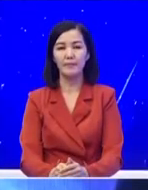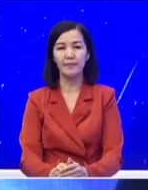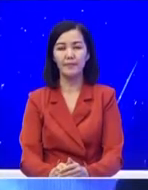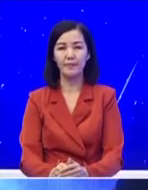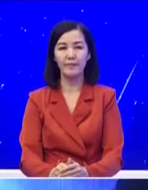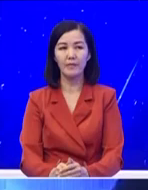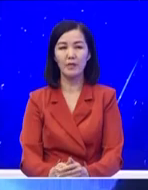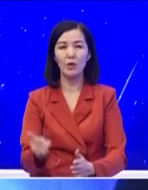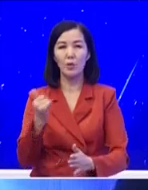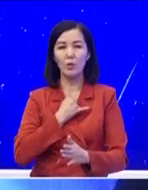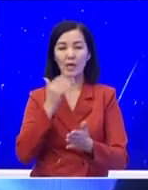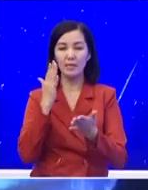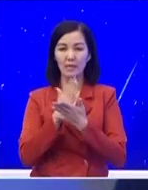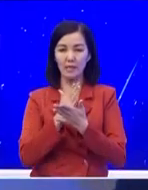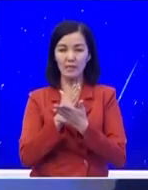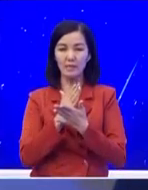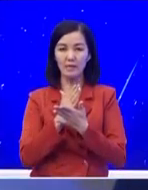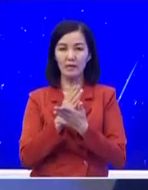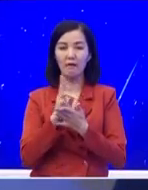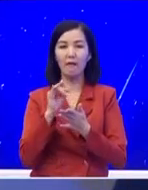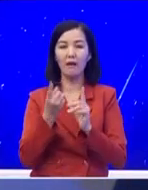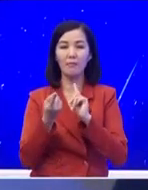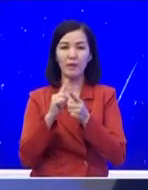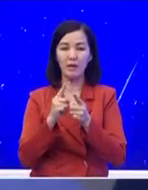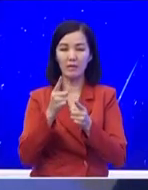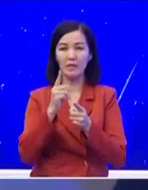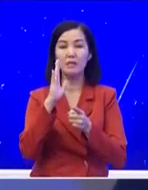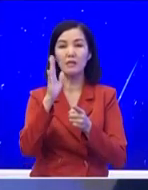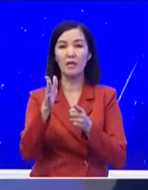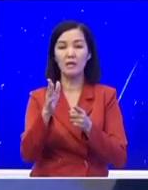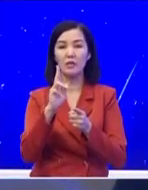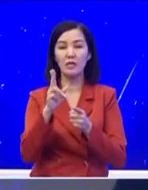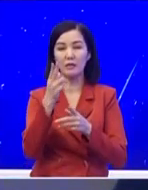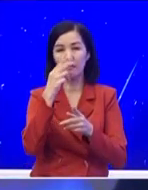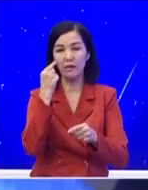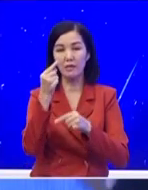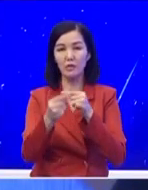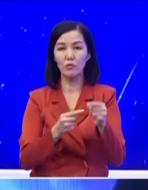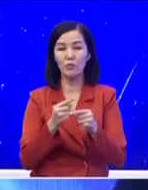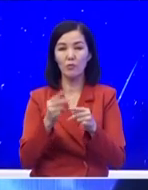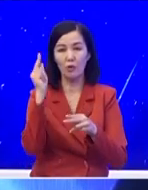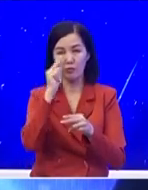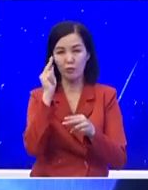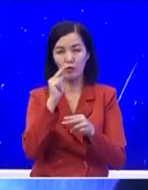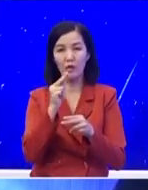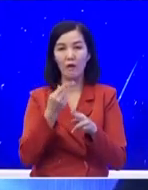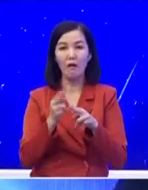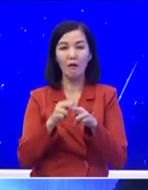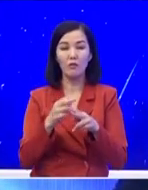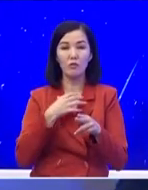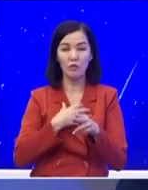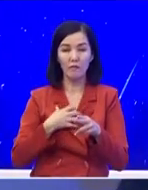У нас есть видение по тому, как переходить в дальнейшем к традиционному формату обучения. Это тоже очень